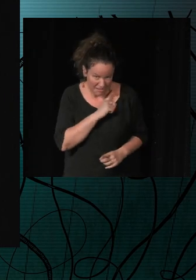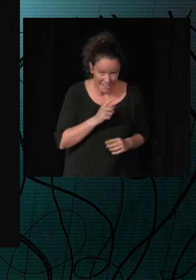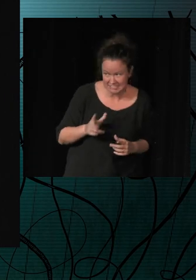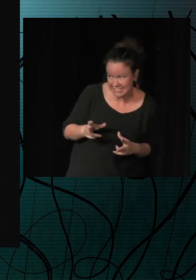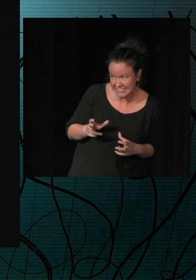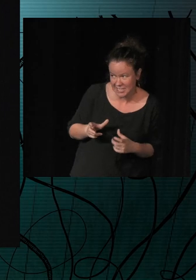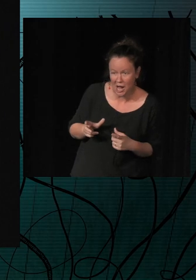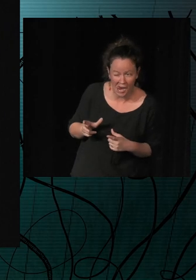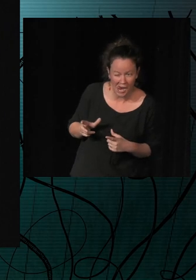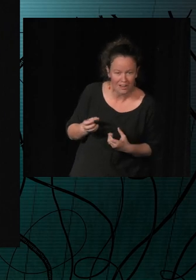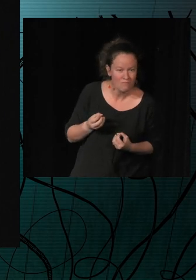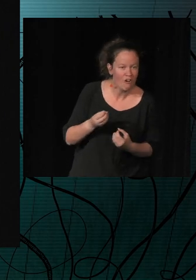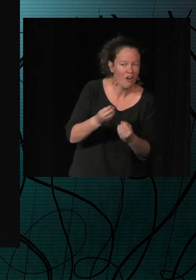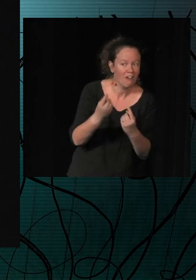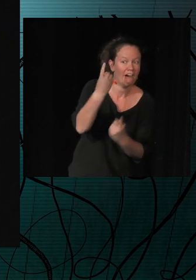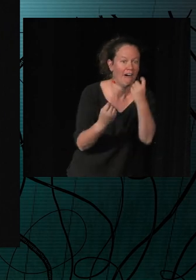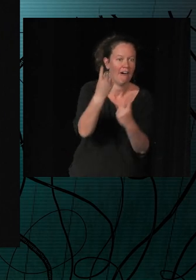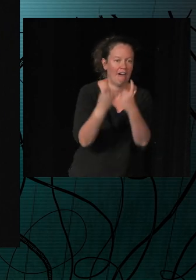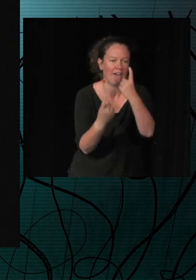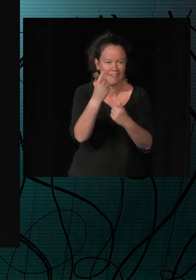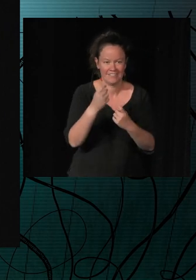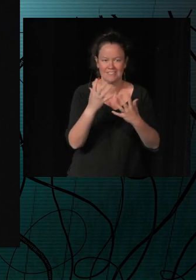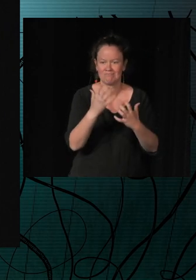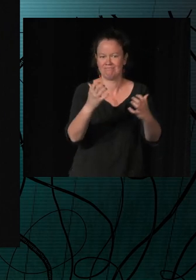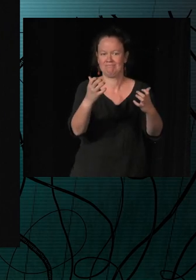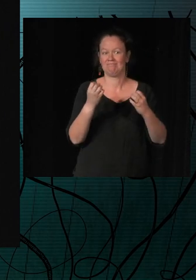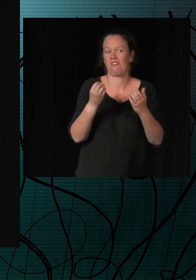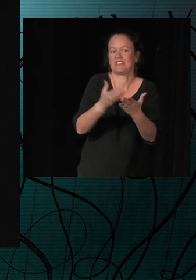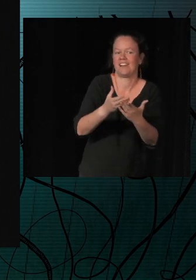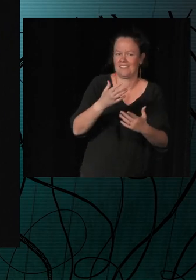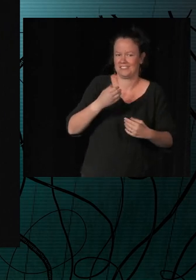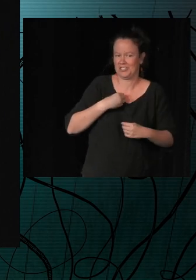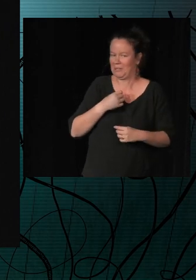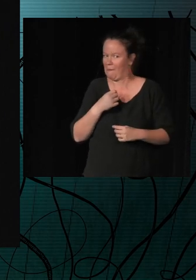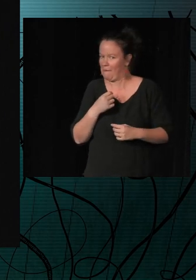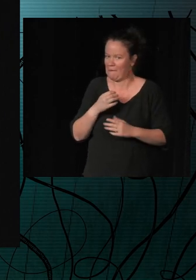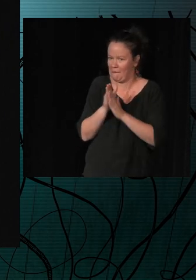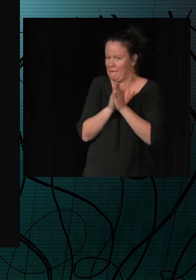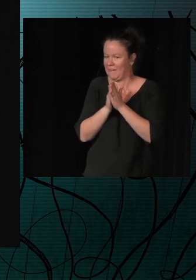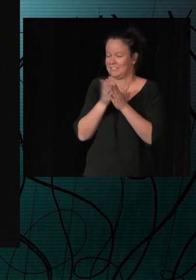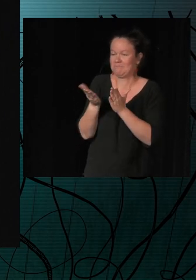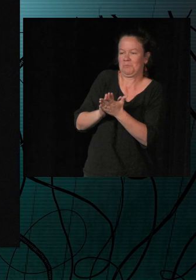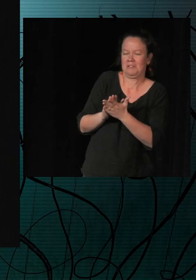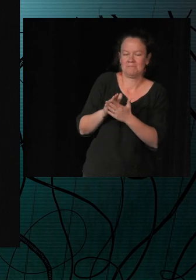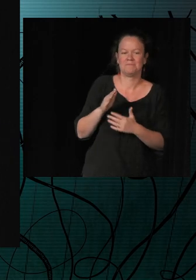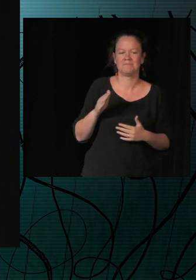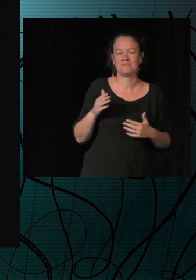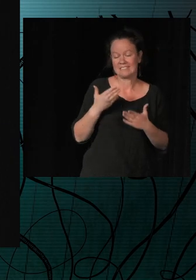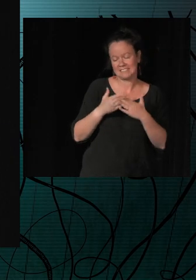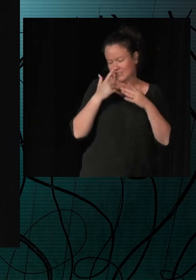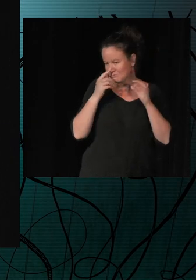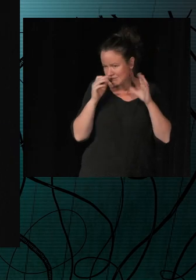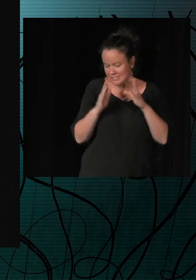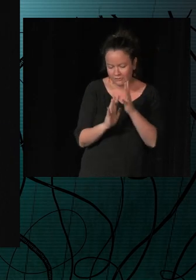style pour vraiment effectivement faire sursauter tout le monde dans la salle donc j'avais vraiment l'impression qu'on se qu'on se racontait une histoire au coin du feu